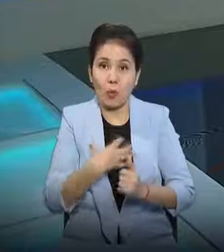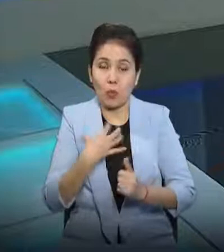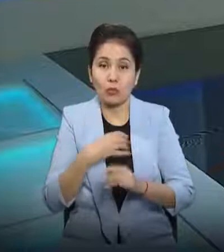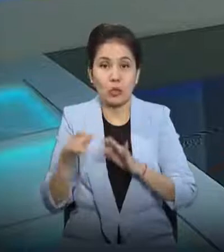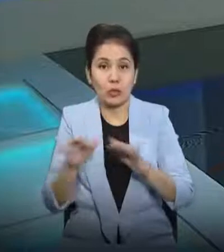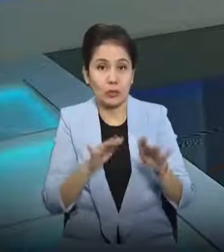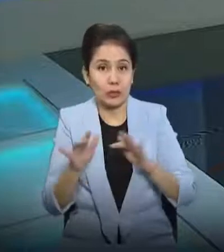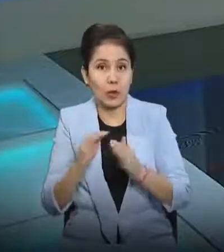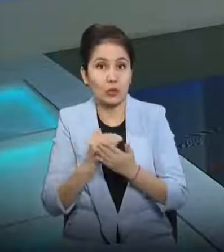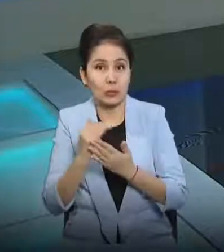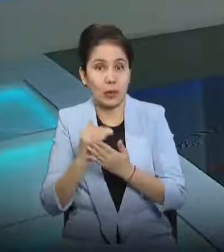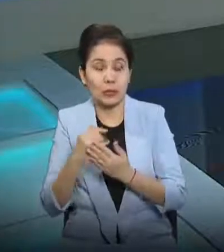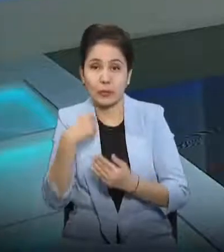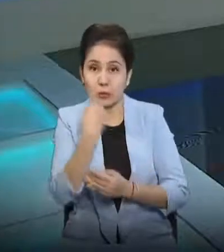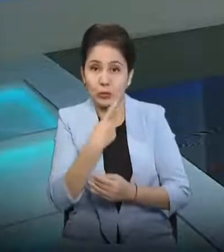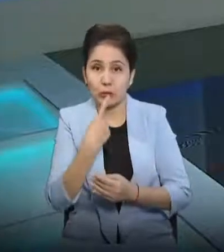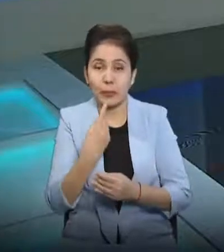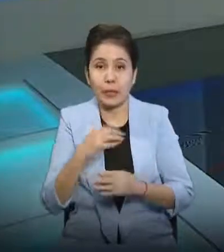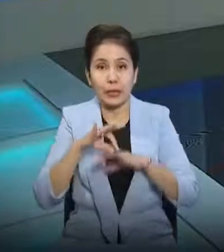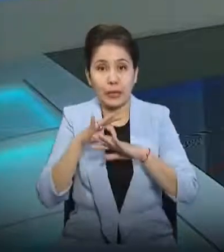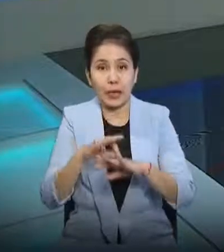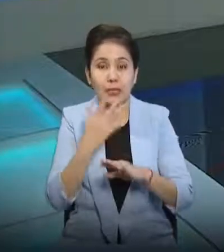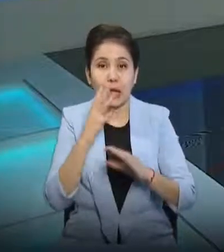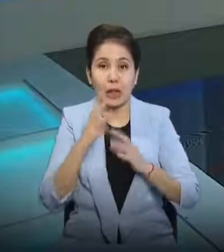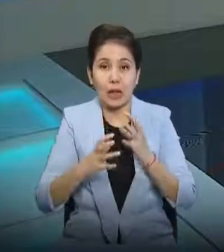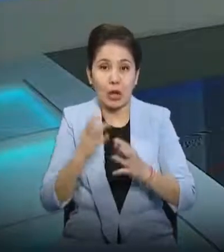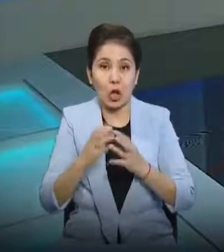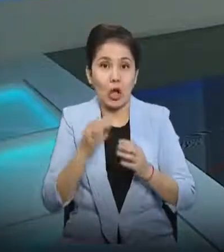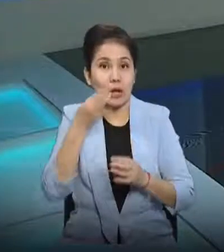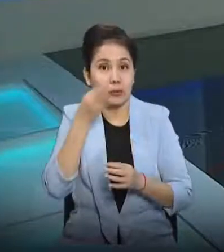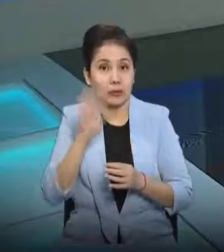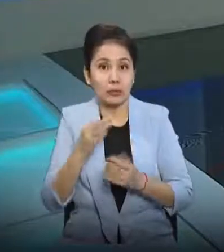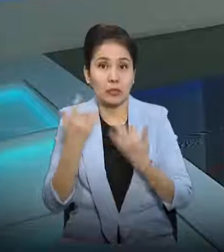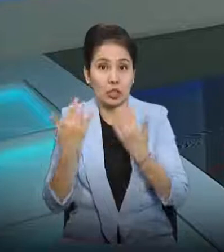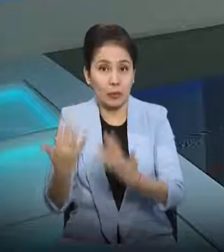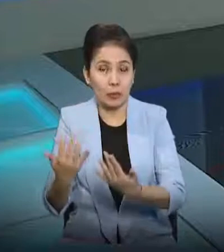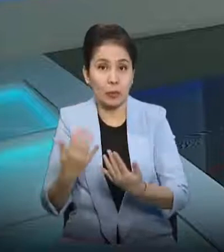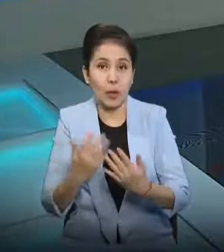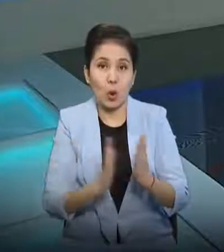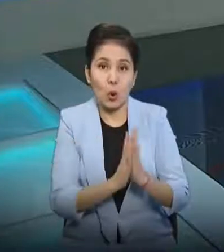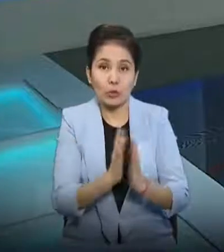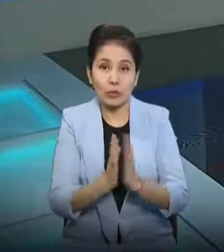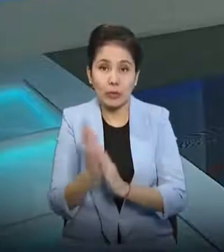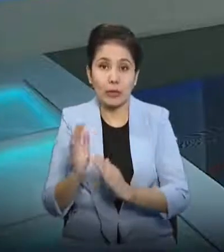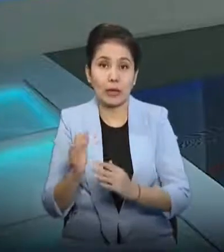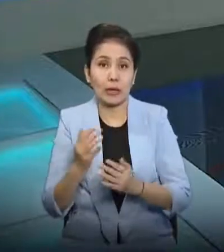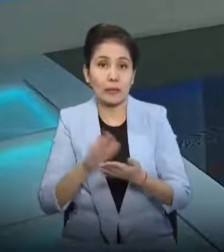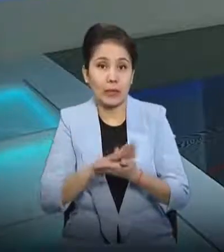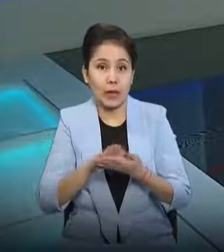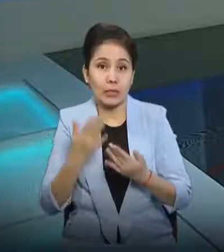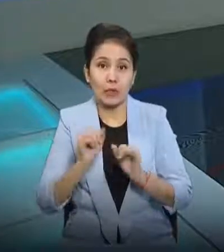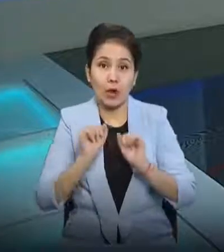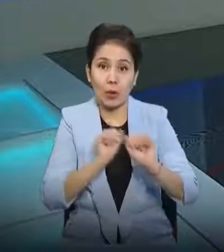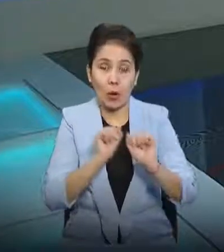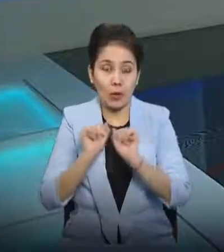chora-tadbirlarni amalga oshirmoqda. Xususan, yetakchi xalqaro tashkilotlar ekspertlarini jalb etgan holda o'simliklar karantinini va himoyasi